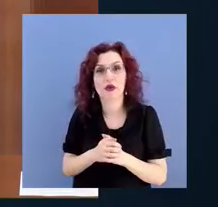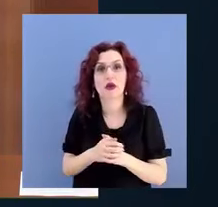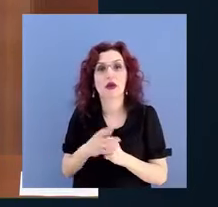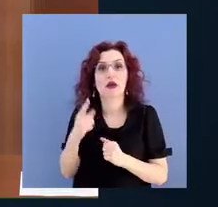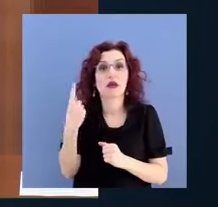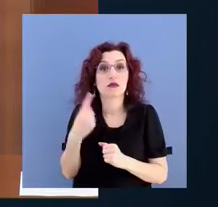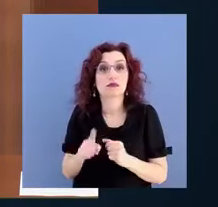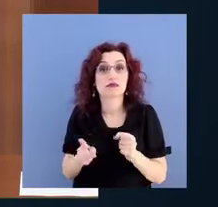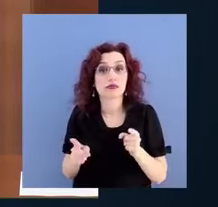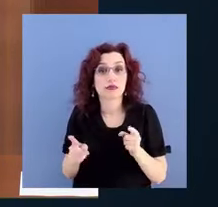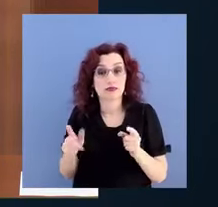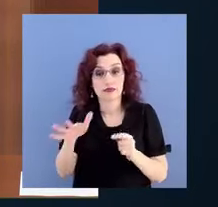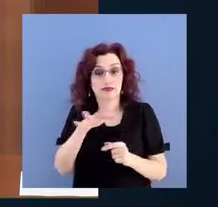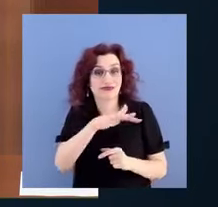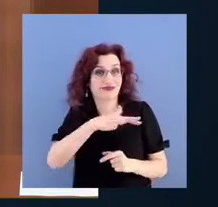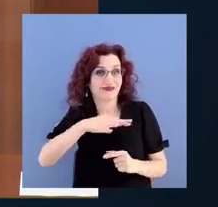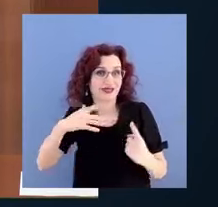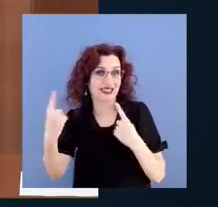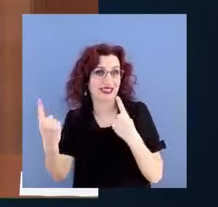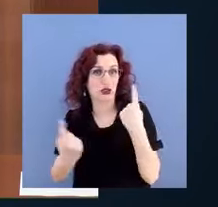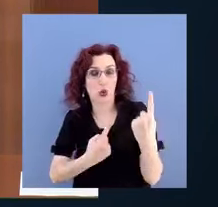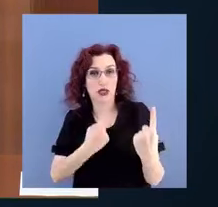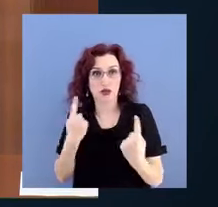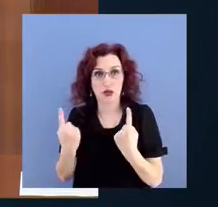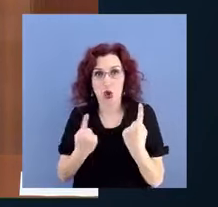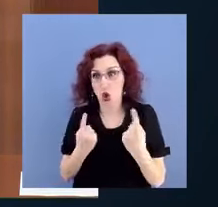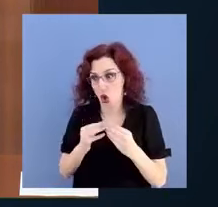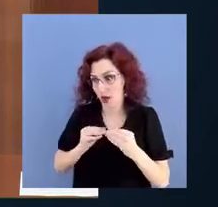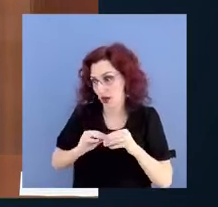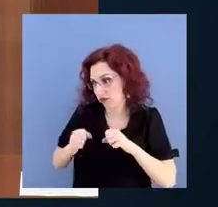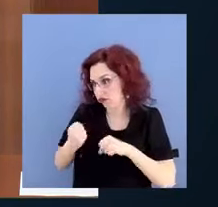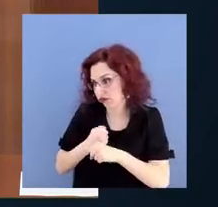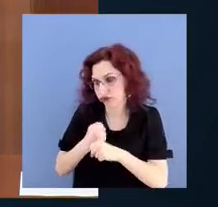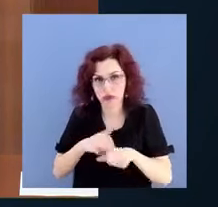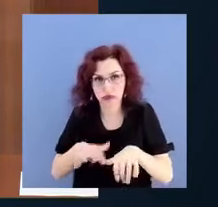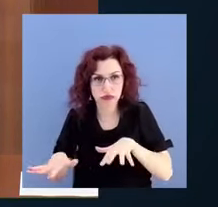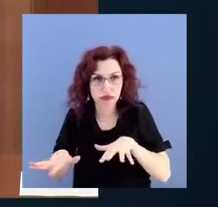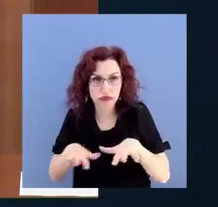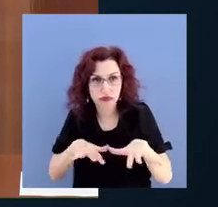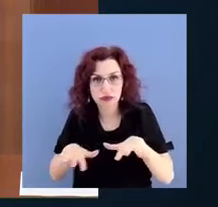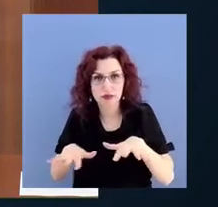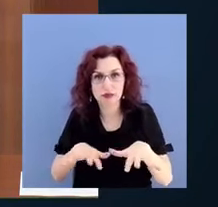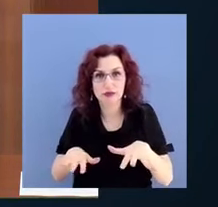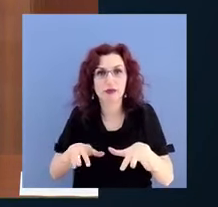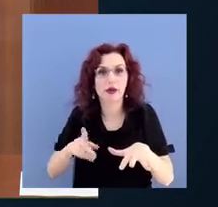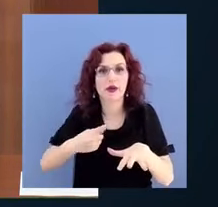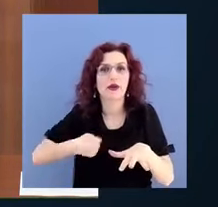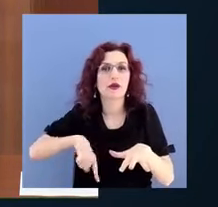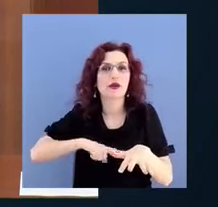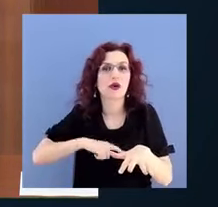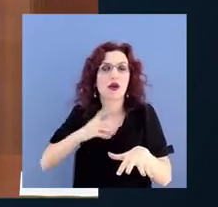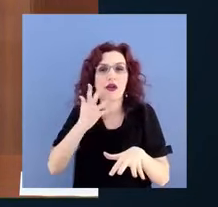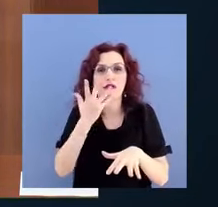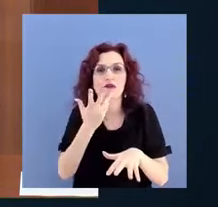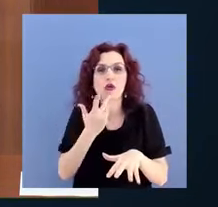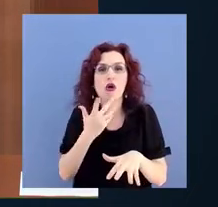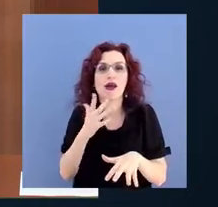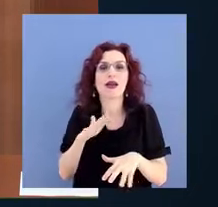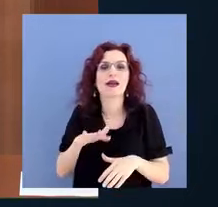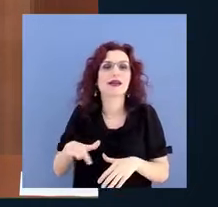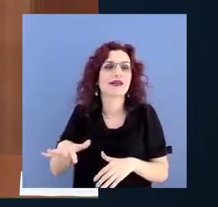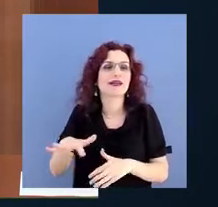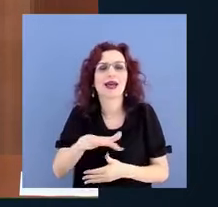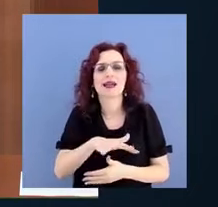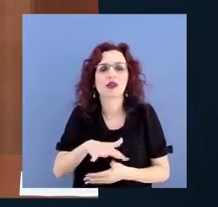stia muovendo la nostra intenzione è quella di essere sempre più presenti sui territori per dare